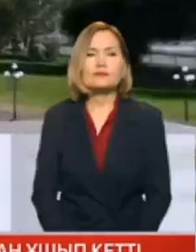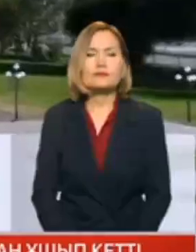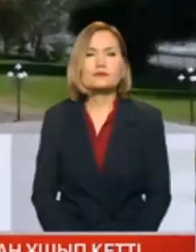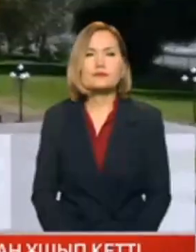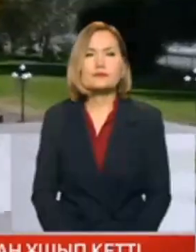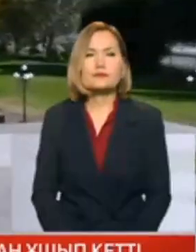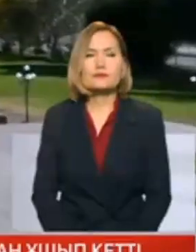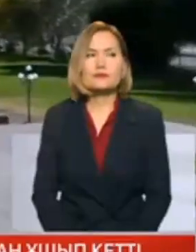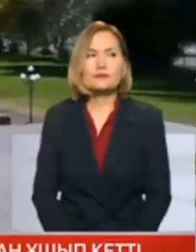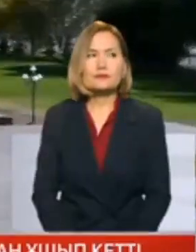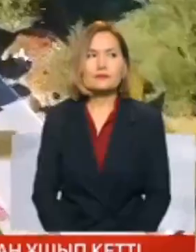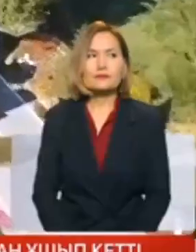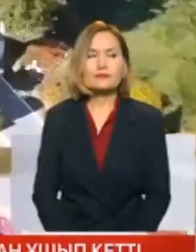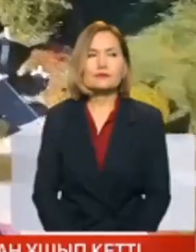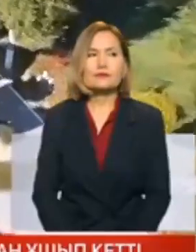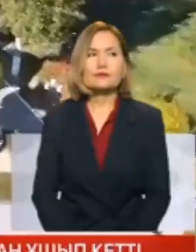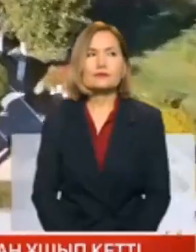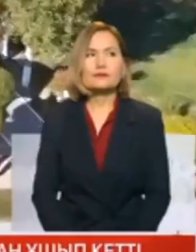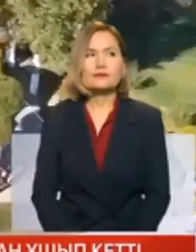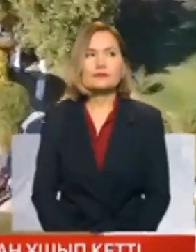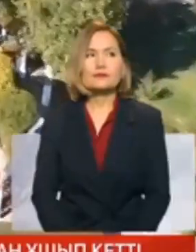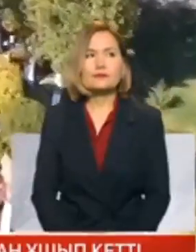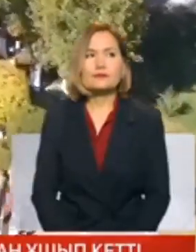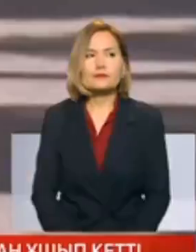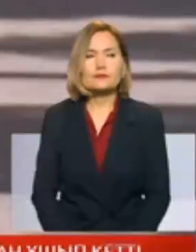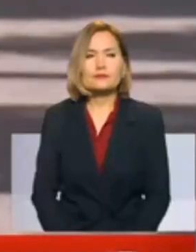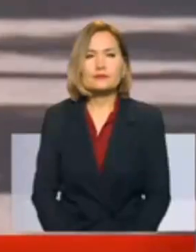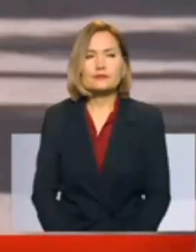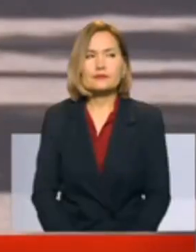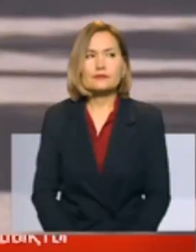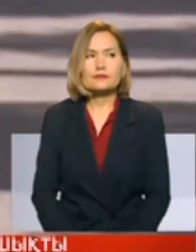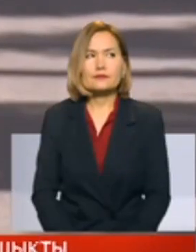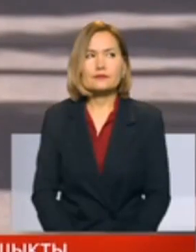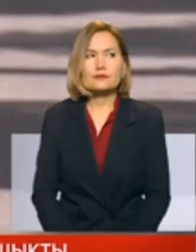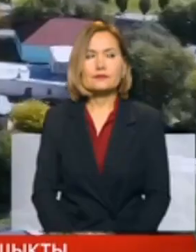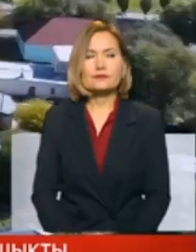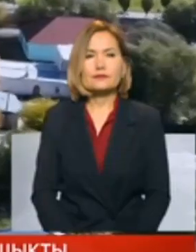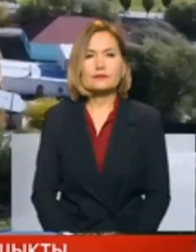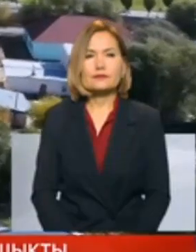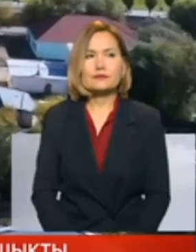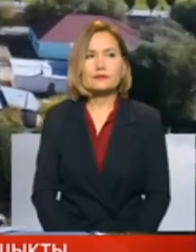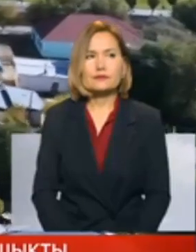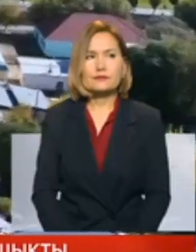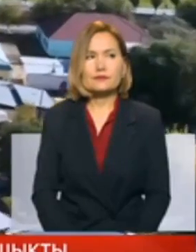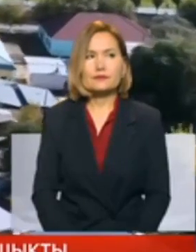Данияр Қайыртай, Олжас Берікбай, Бауыржан Бірлібаев, Қазақстан ұлттық арнасы, Президент теле радио кешенінің көмегімен, Қызылорда облысы.